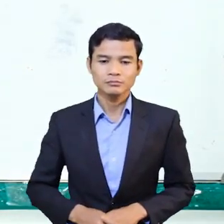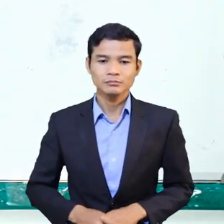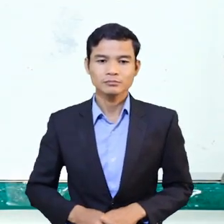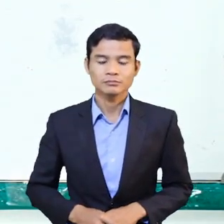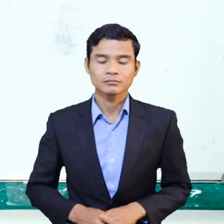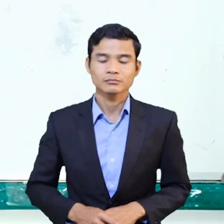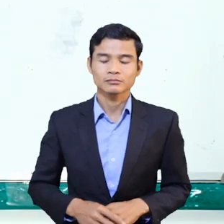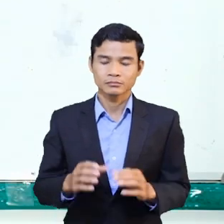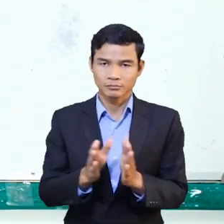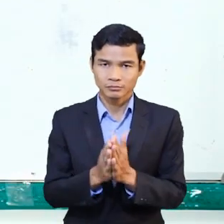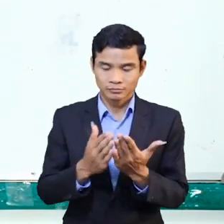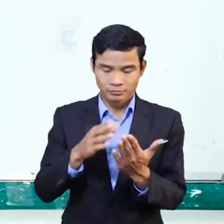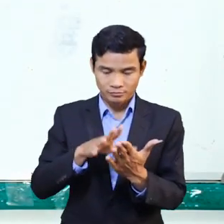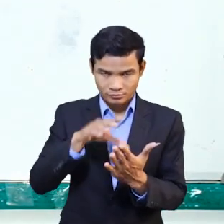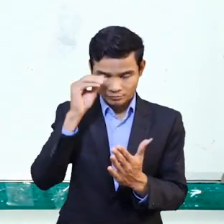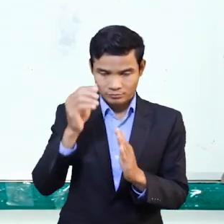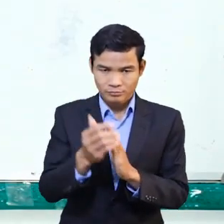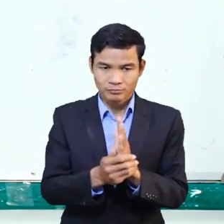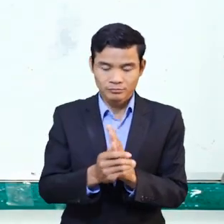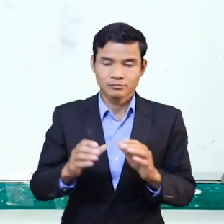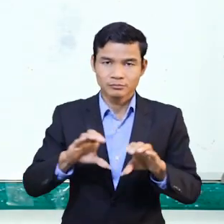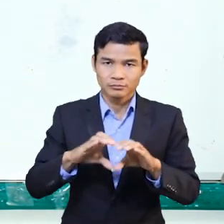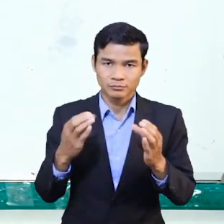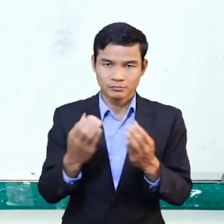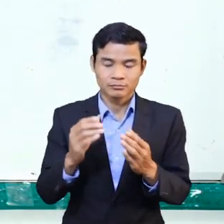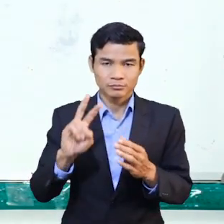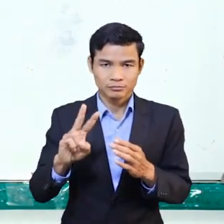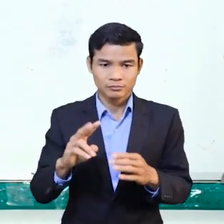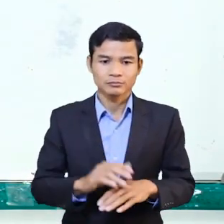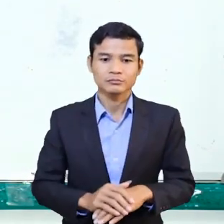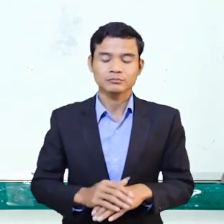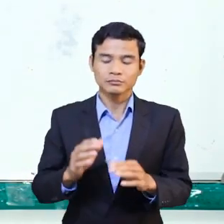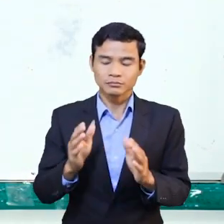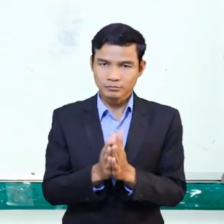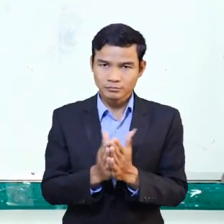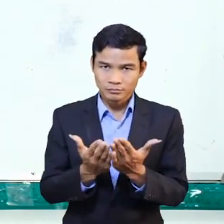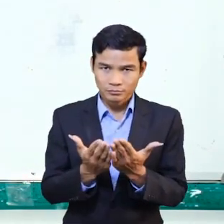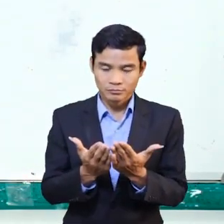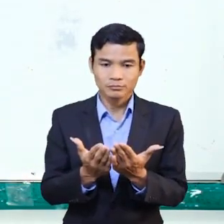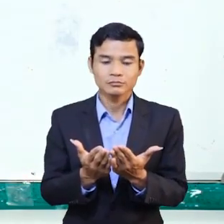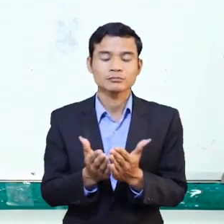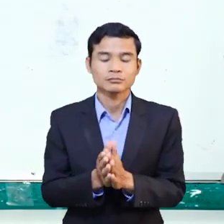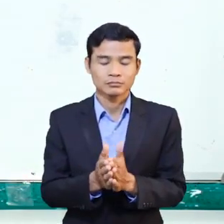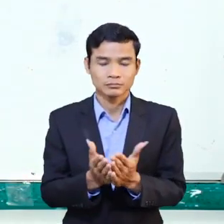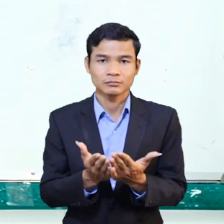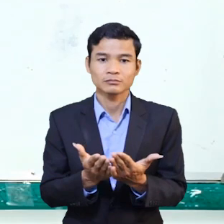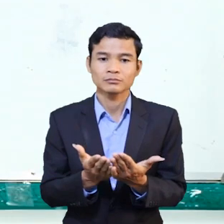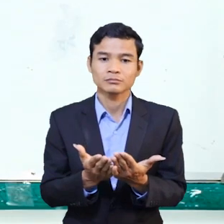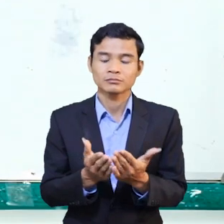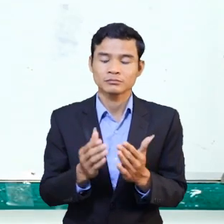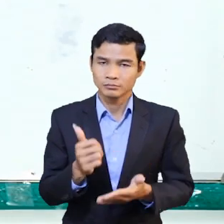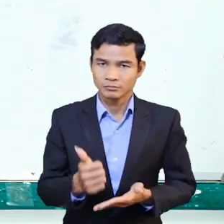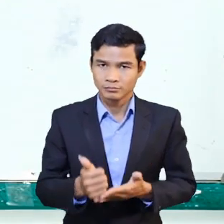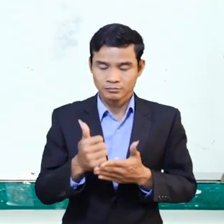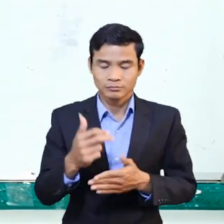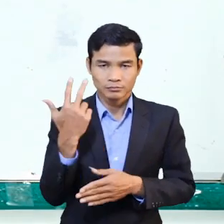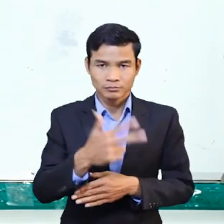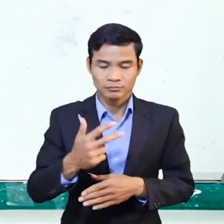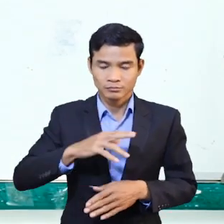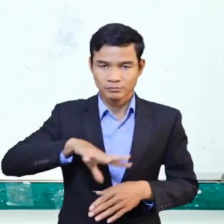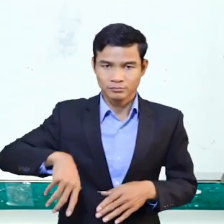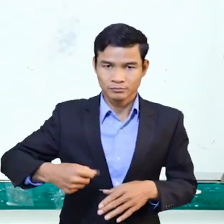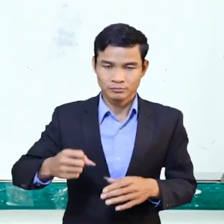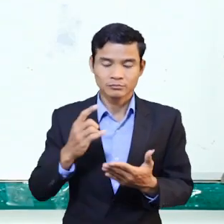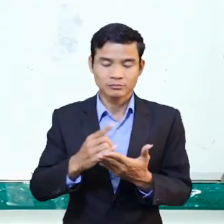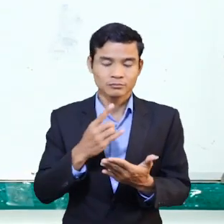Chà nâng xếp phơ, sắc xà cố, thân ạ tí pí, chà hai nâng xếp phơ, chà xếp phơ, chùm nuôi phía xà khám ảnh thân ạ